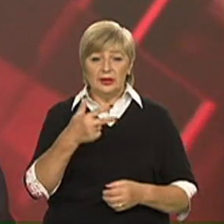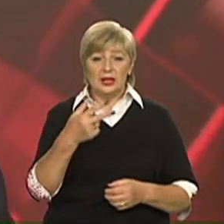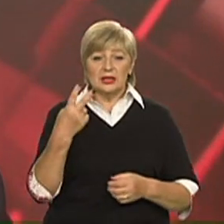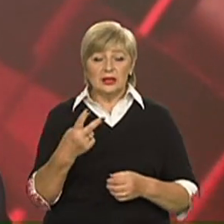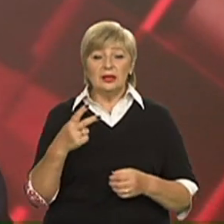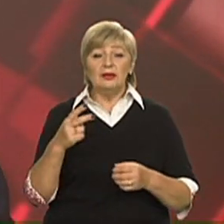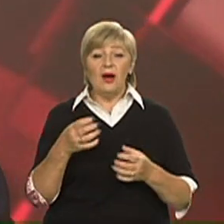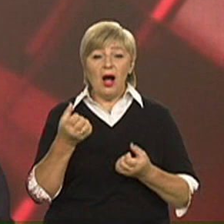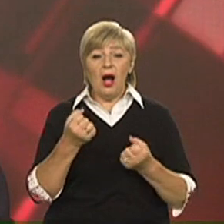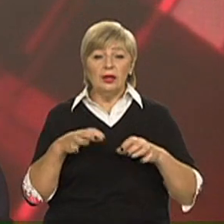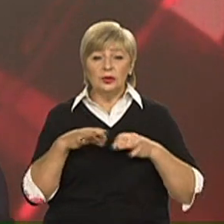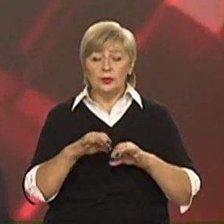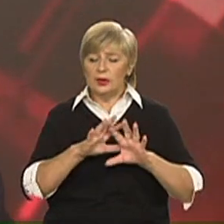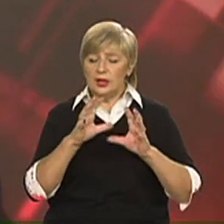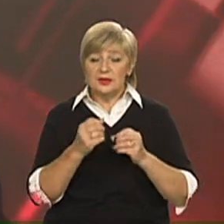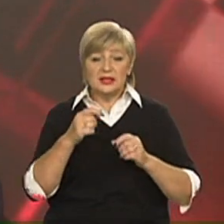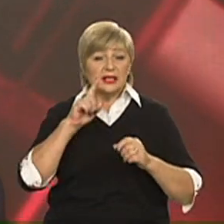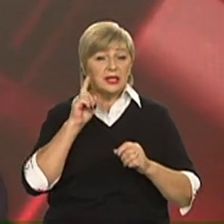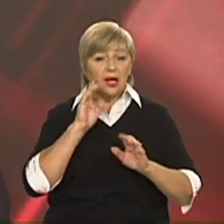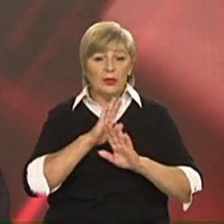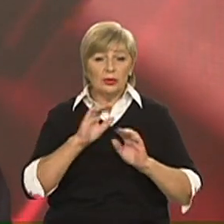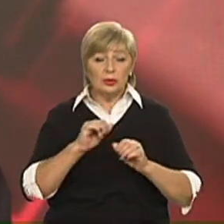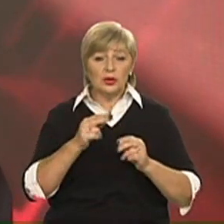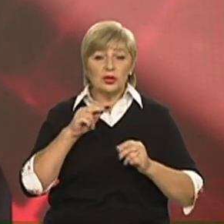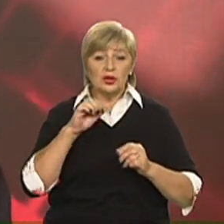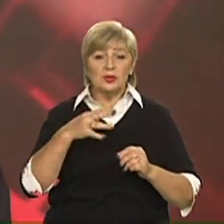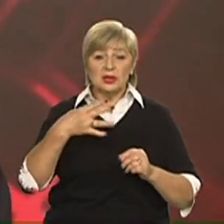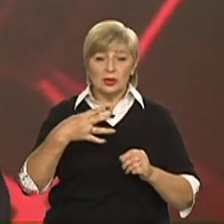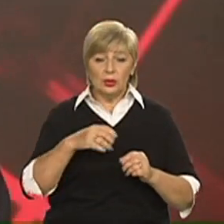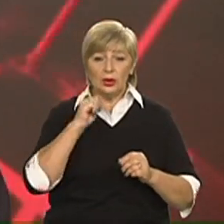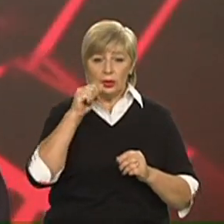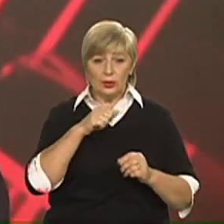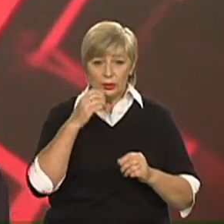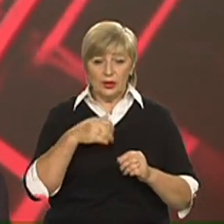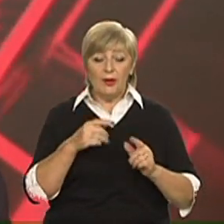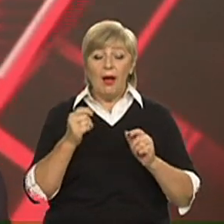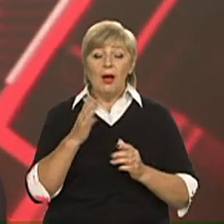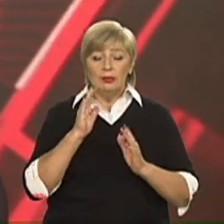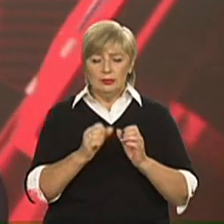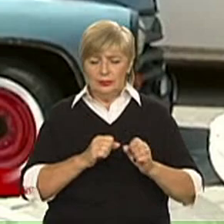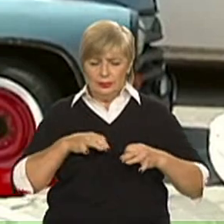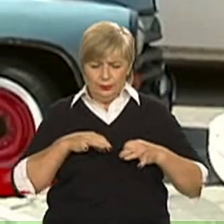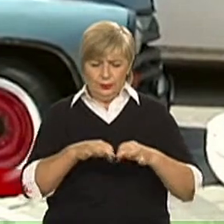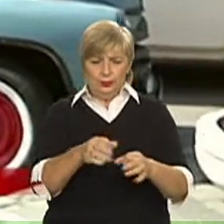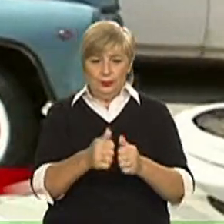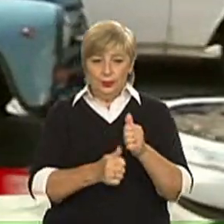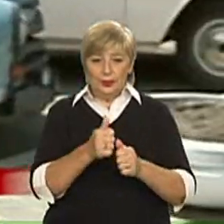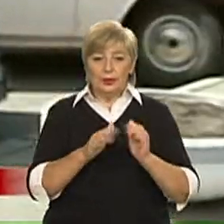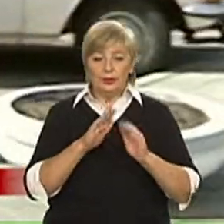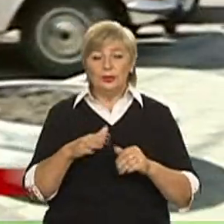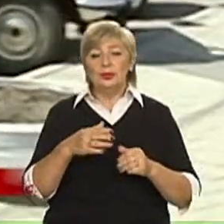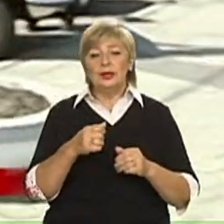32 автомобілі і всі не молодші, ніж 40 років. Пробіг ретро-машин відбудеться цими вихідними у Дніпрі. Події організатори